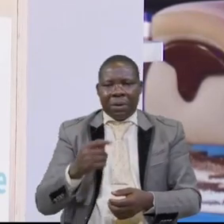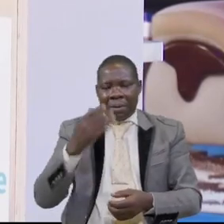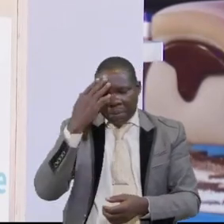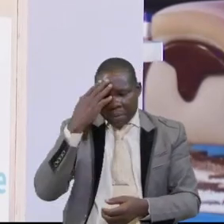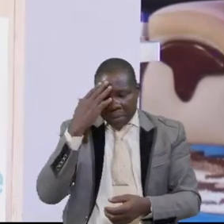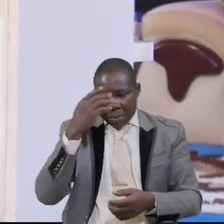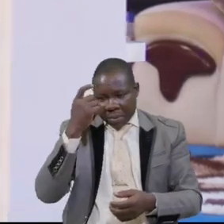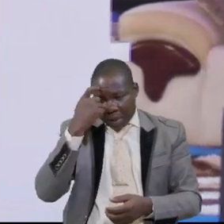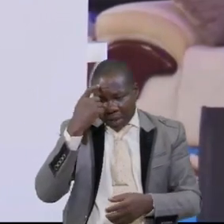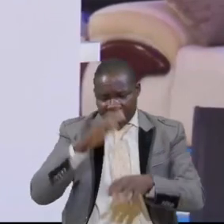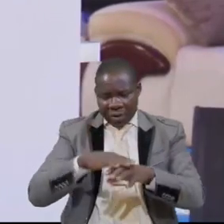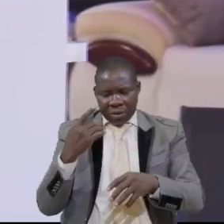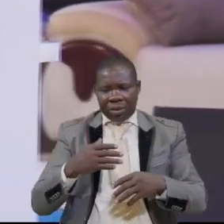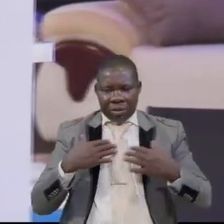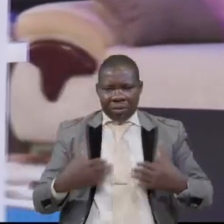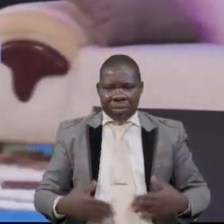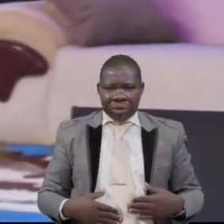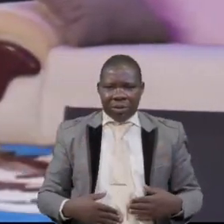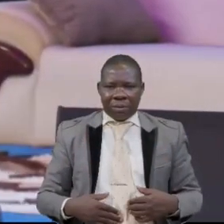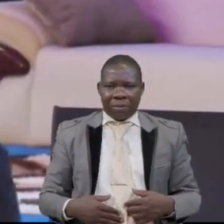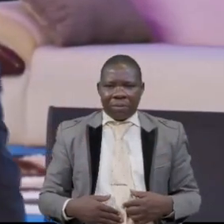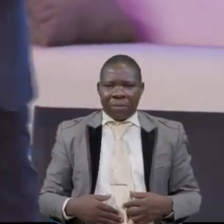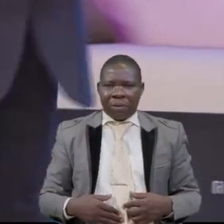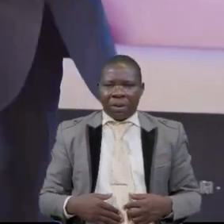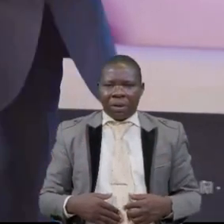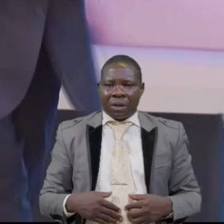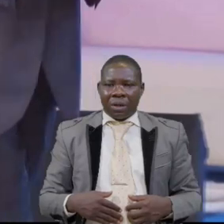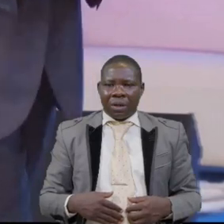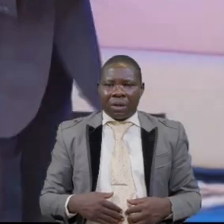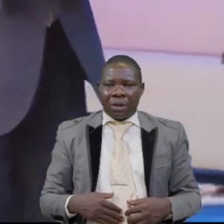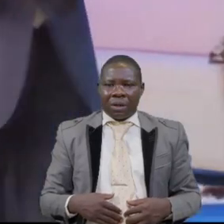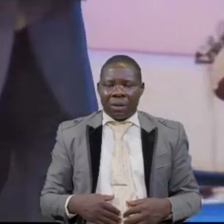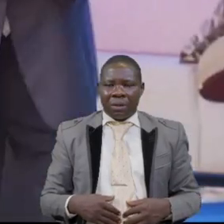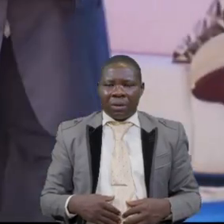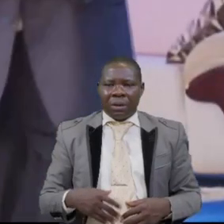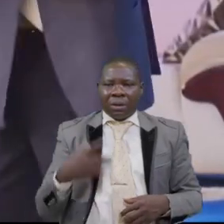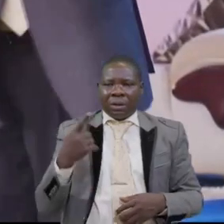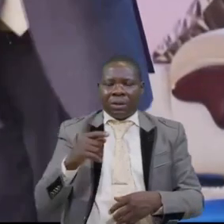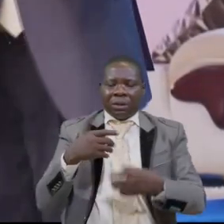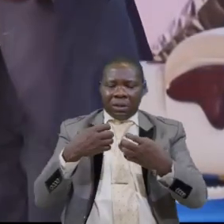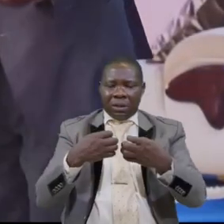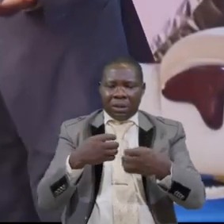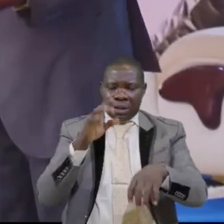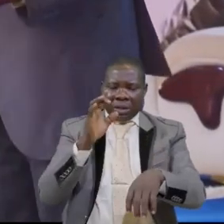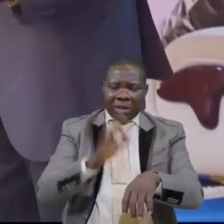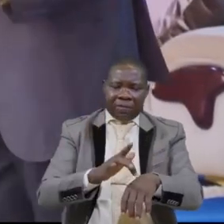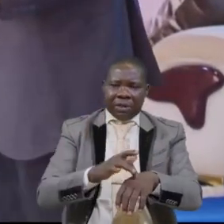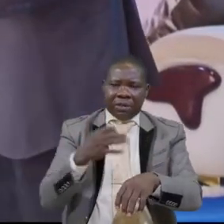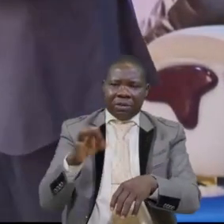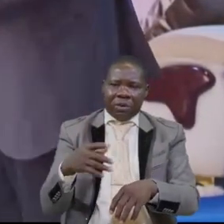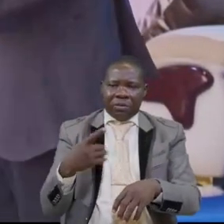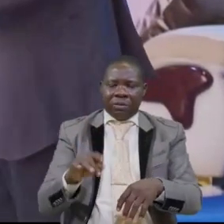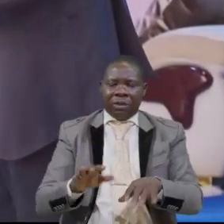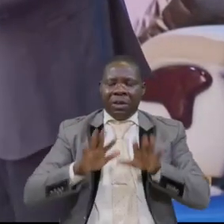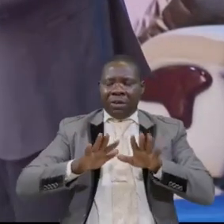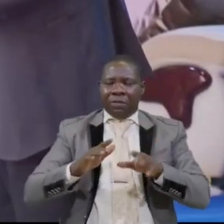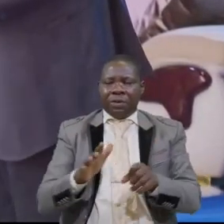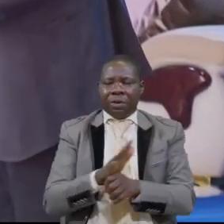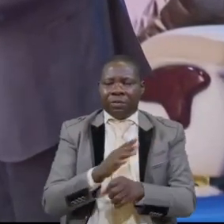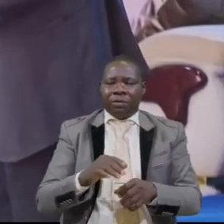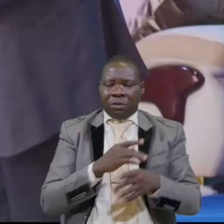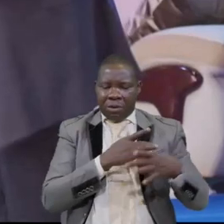sur le corps. C'est cette maladie, l'effet d'un cœur craintif, d'un